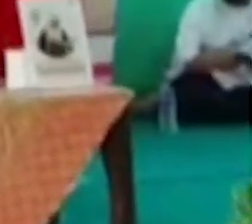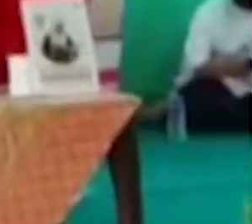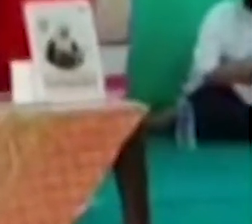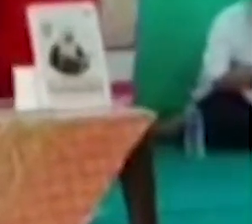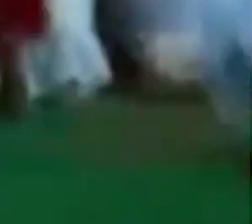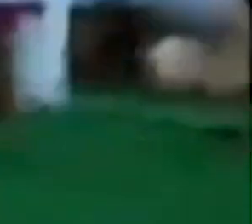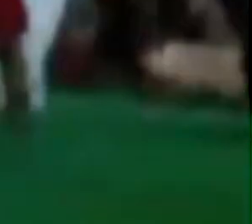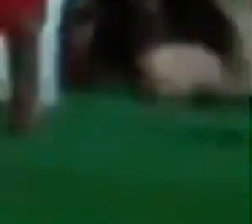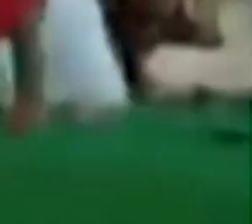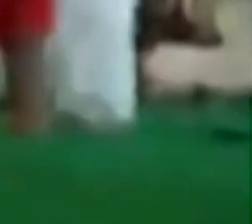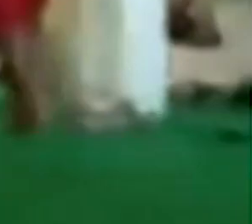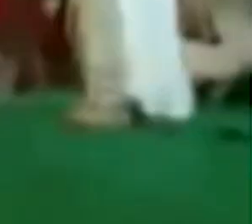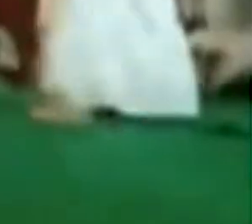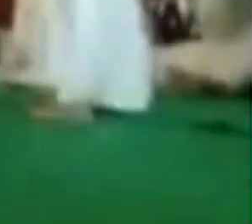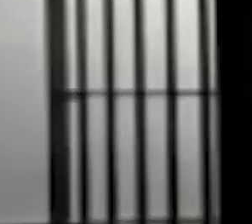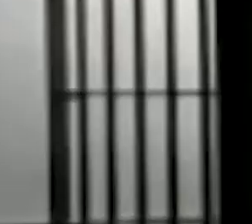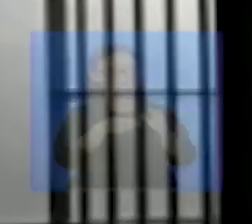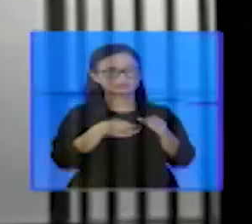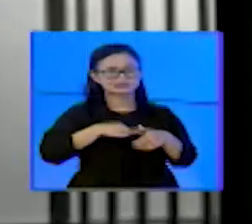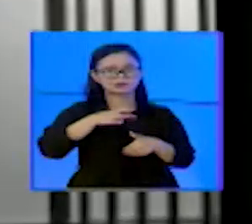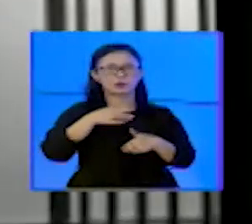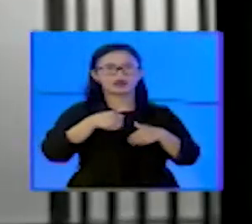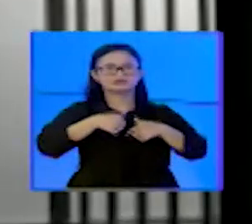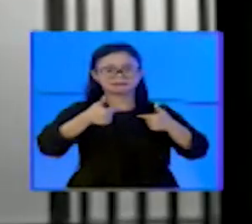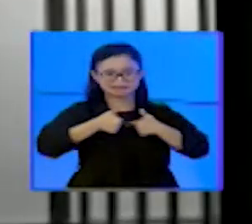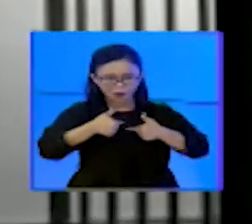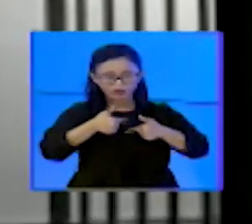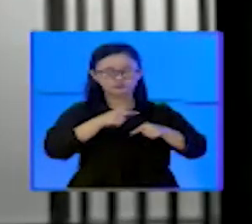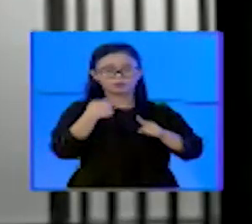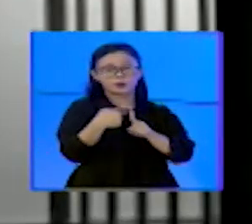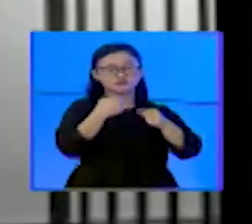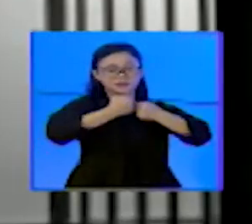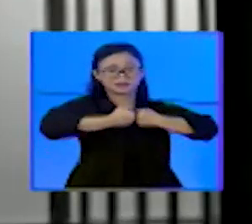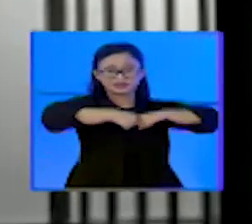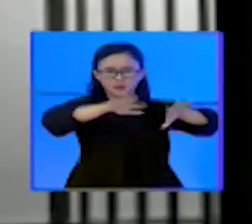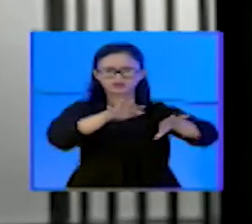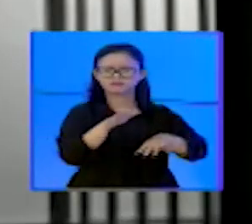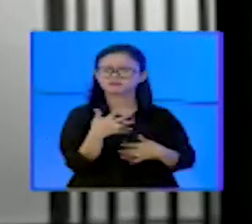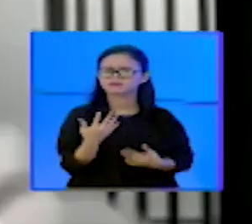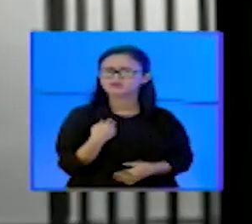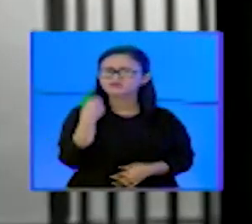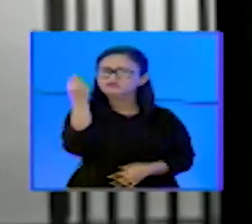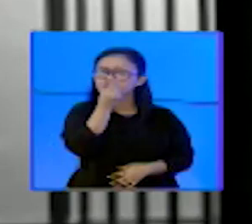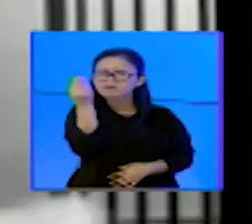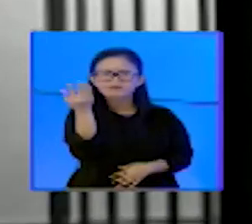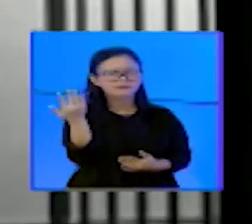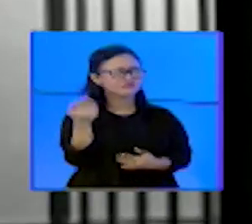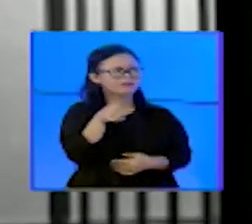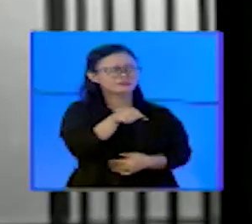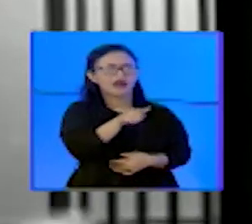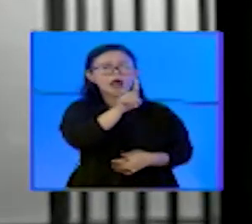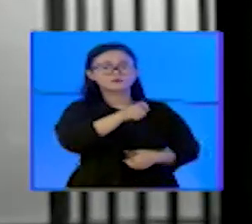fasilitas dari pasal 44 KUHP tentang lolos dari hukum tetapi untuk gangguan gangguan jiwa lainnya tetap yang